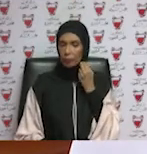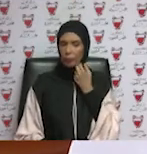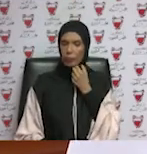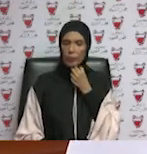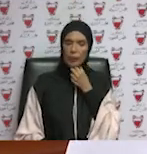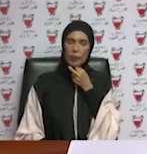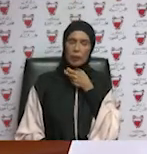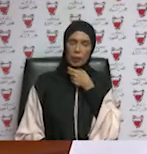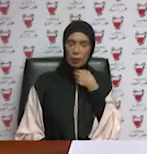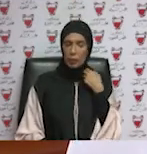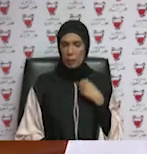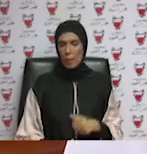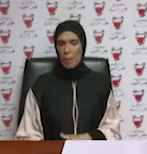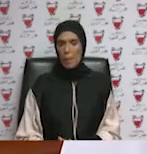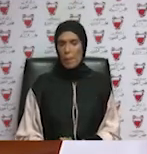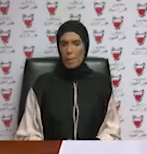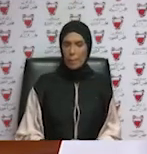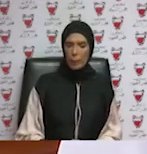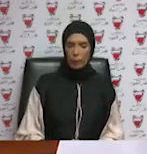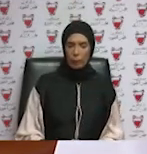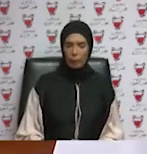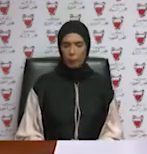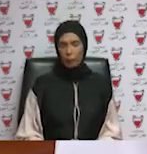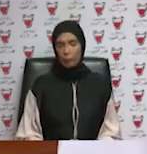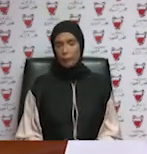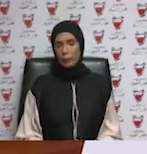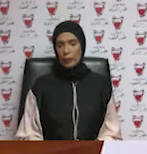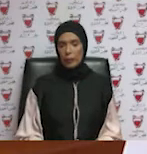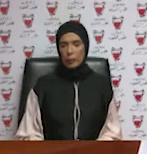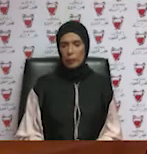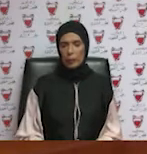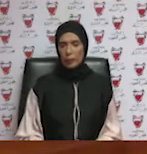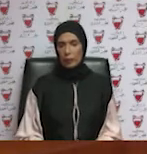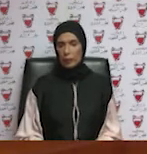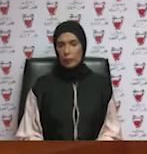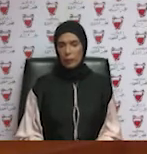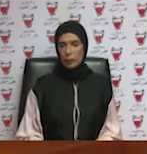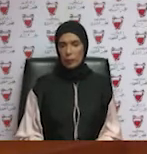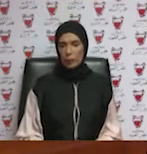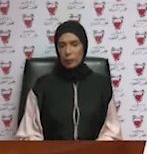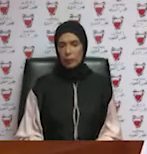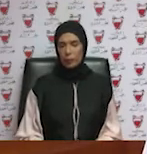والاقتصادية على هذا التقرير بخصوص الحساب الختامي للدولة 31 ديسمبر